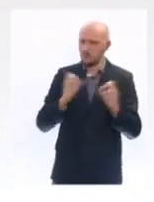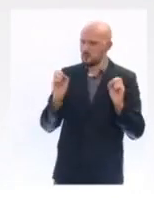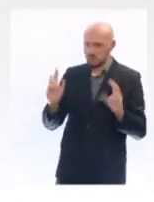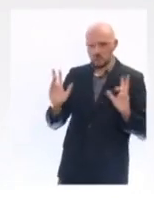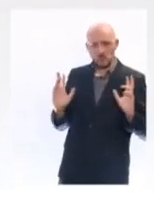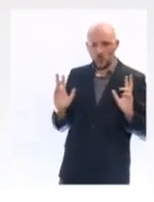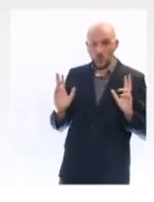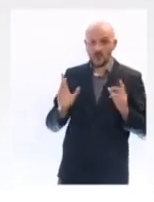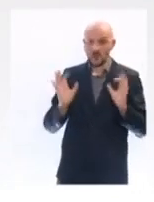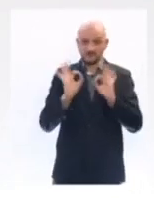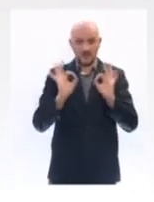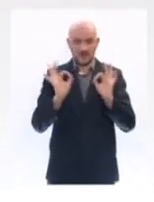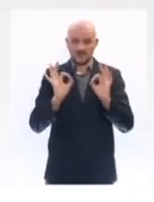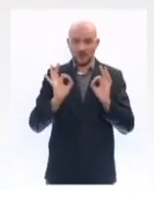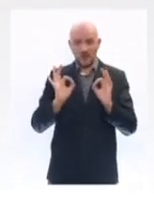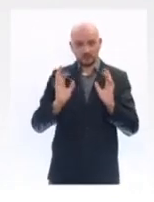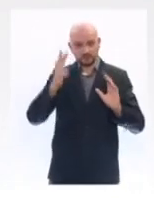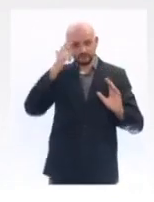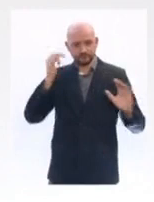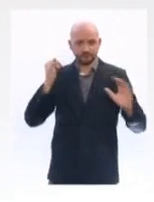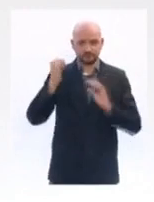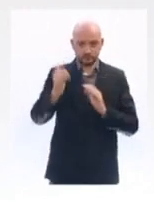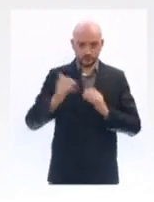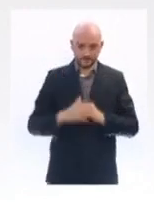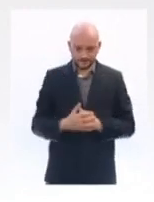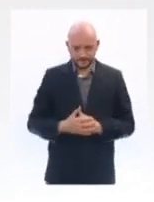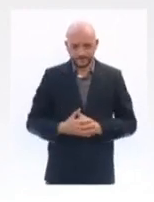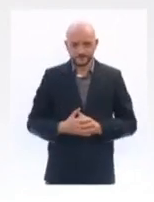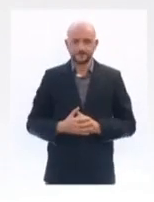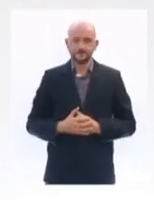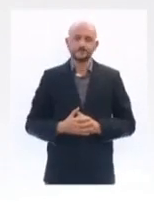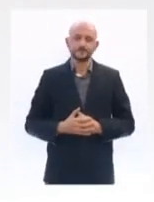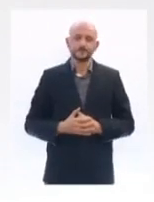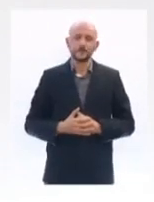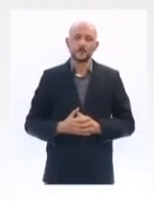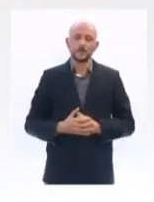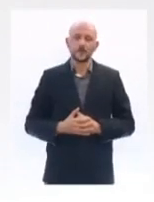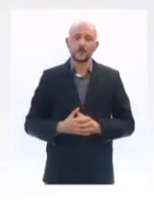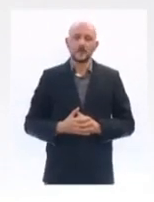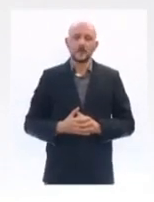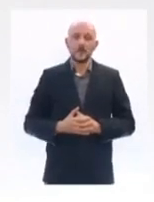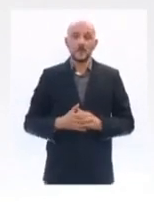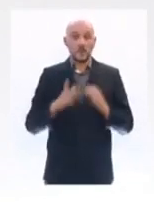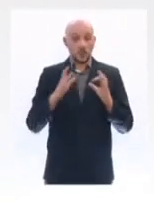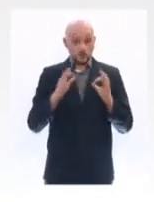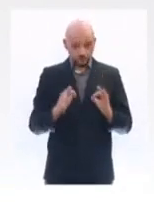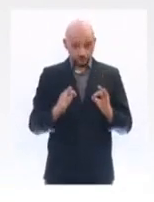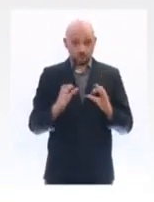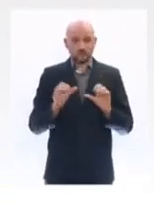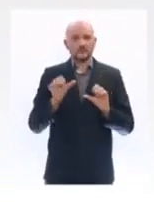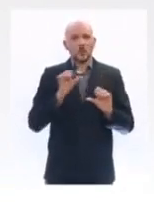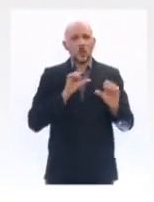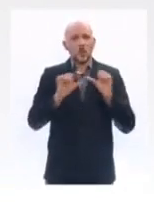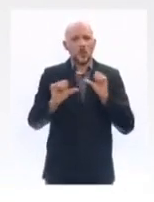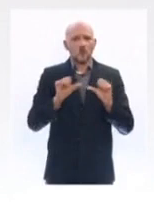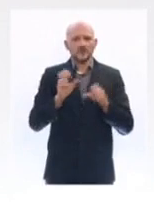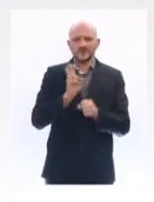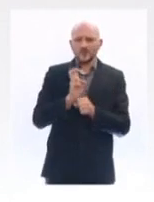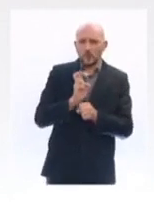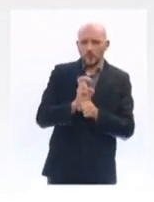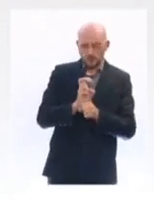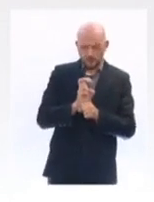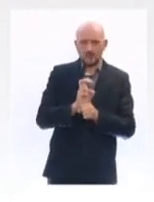accorderons des prêts directs de l'État. Nous avons provisionné 1,5 milliard d'euros à cette fin.